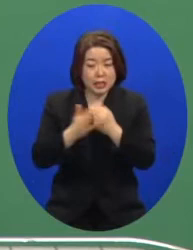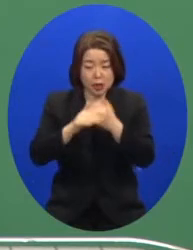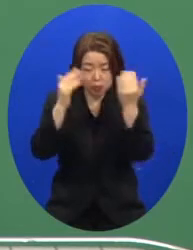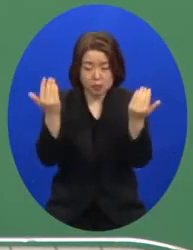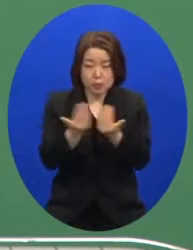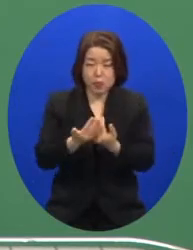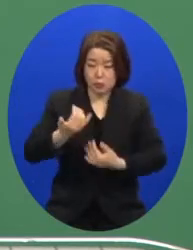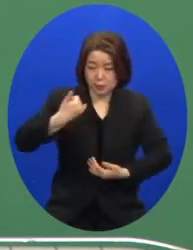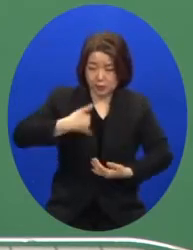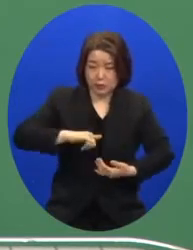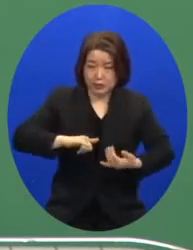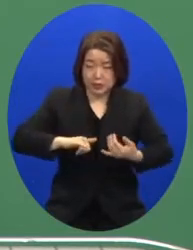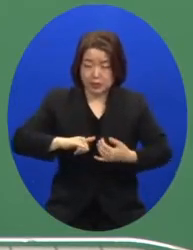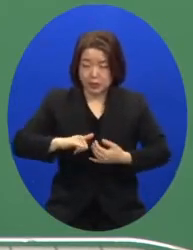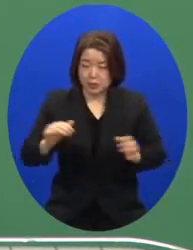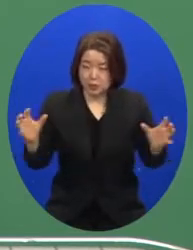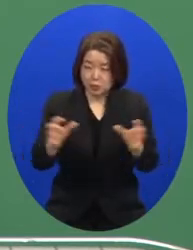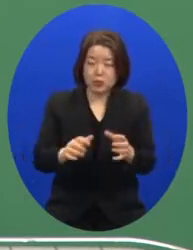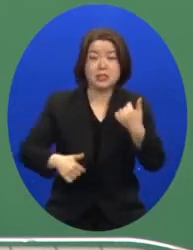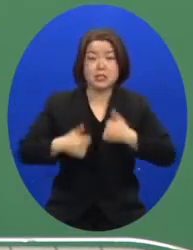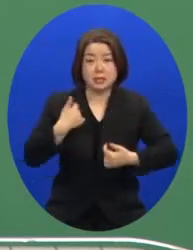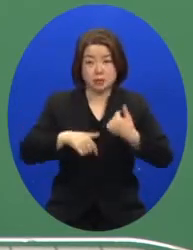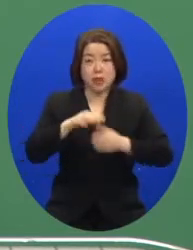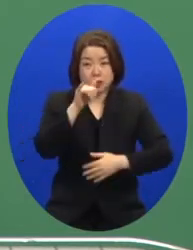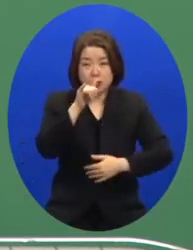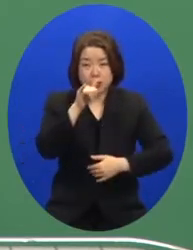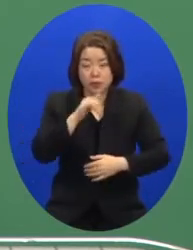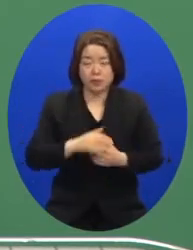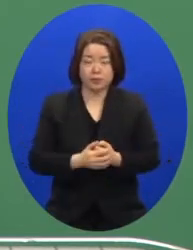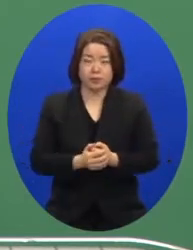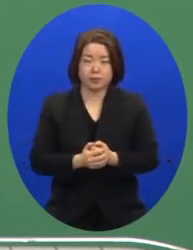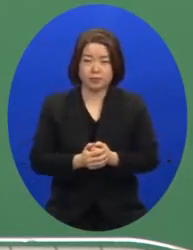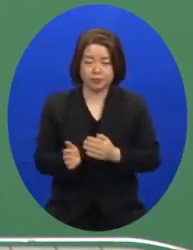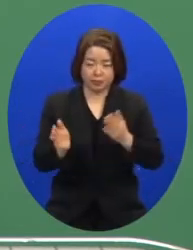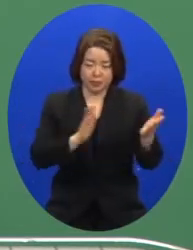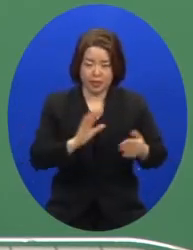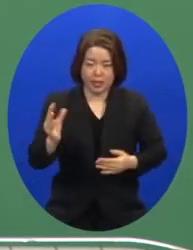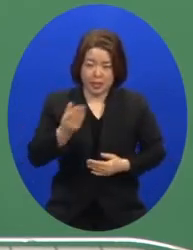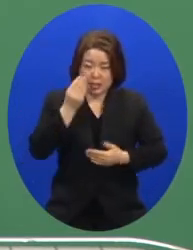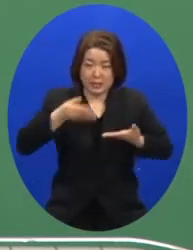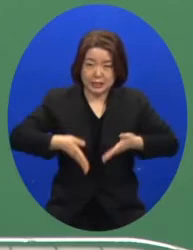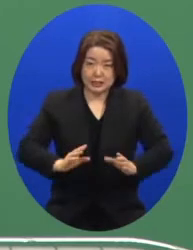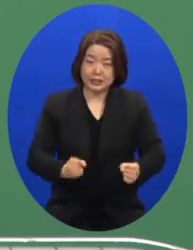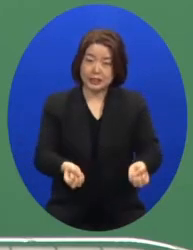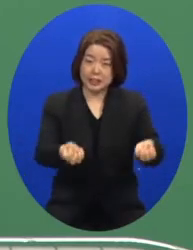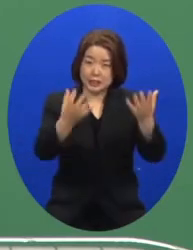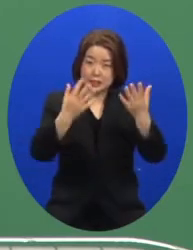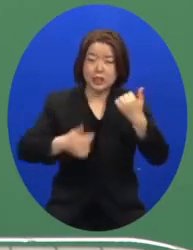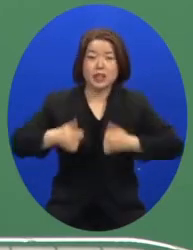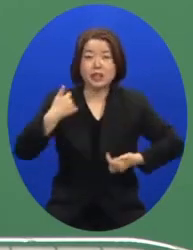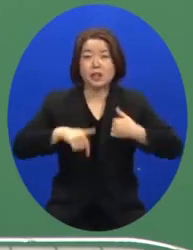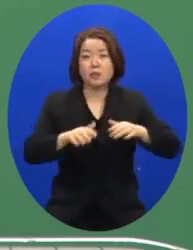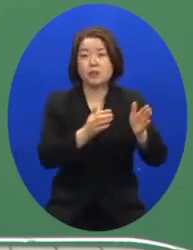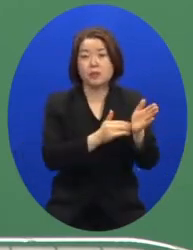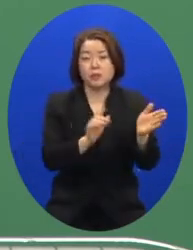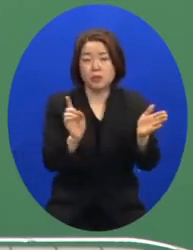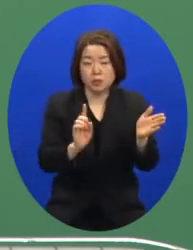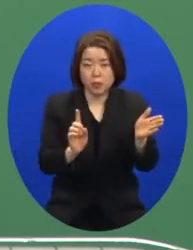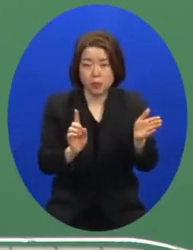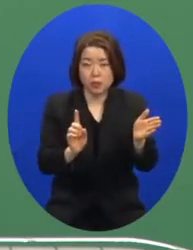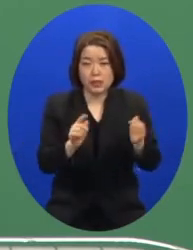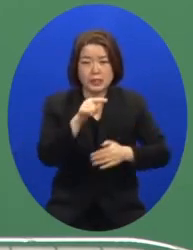모여서 기뻐하는 거죠 성탄 절의 기쁨이 비밀은 지금 그 예수님이